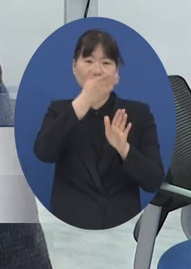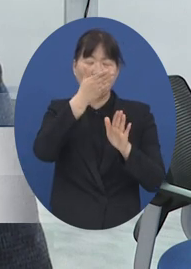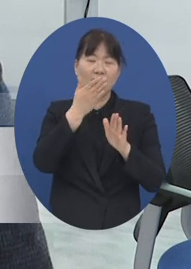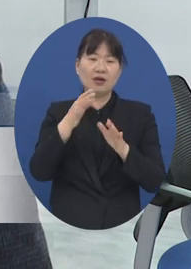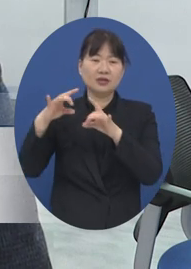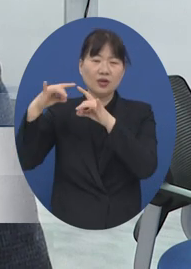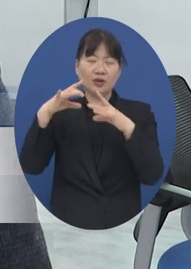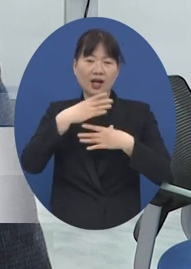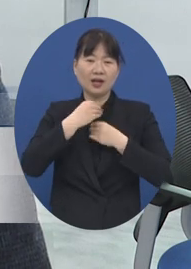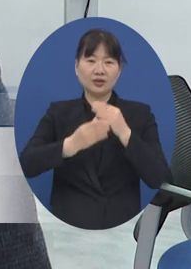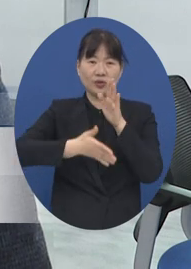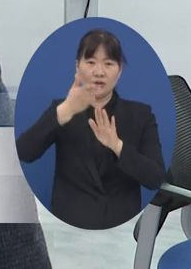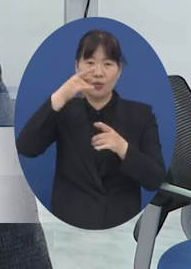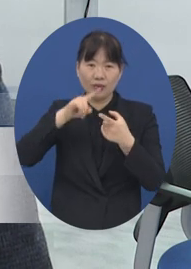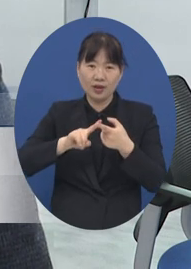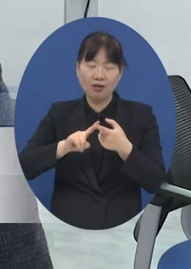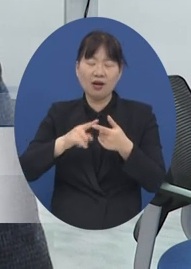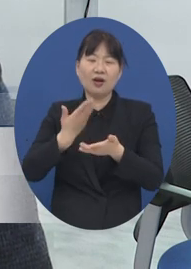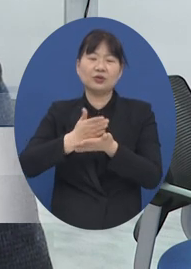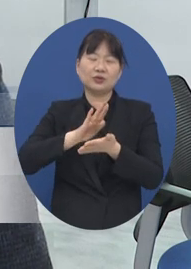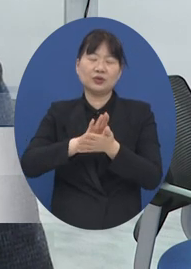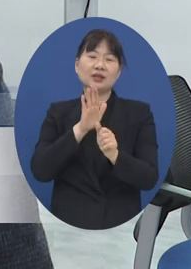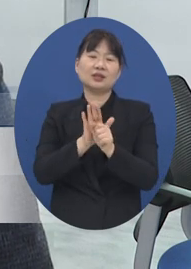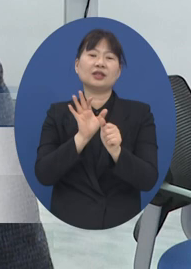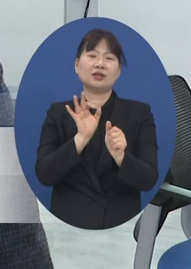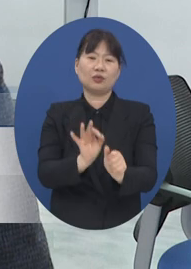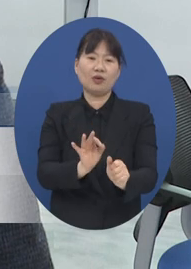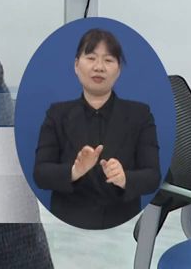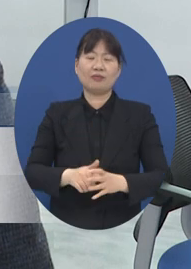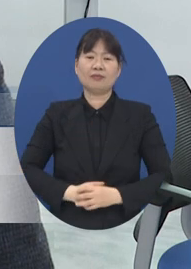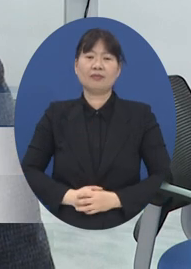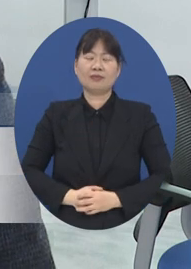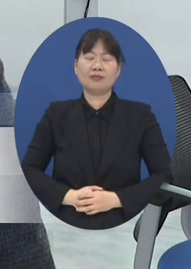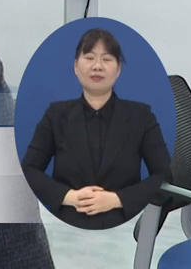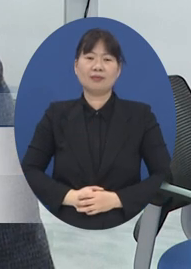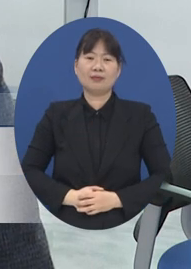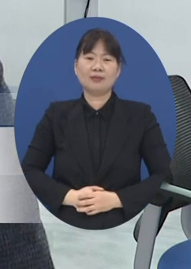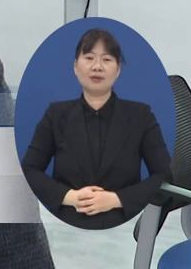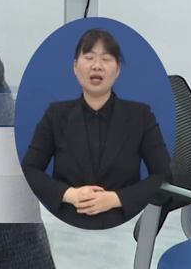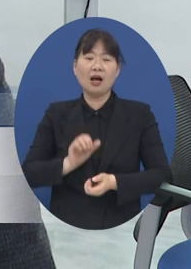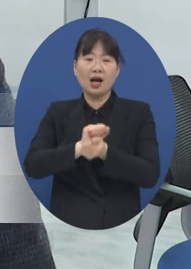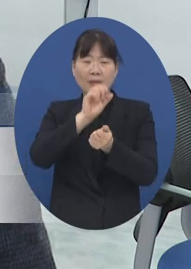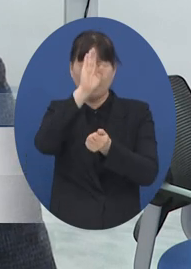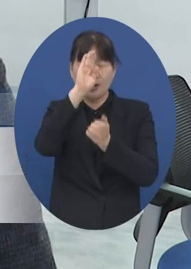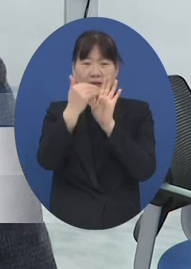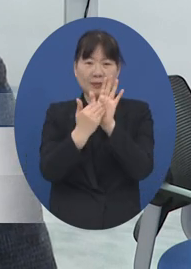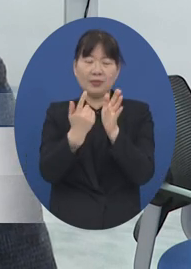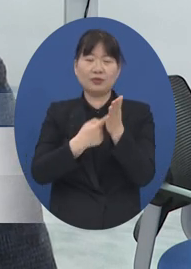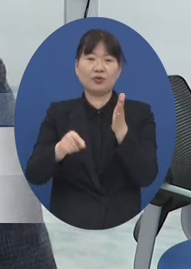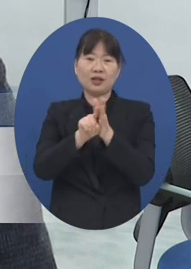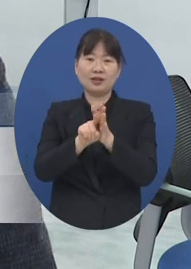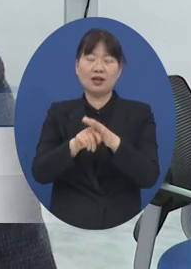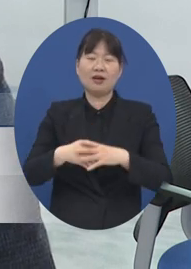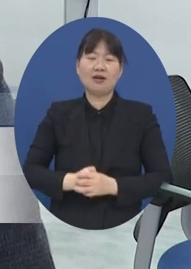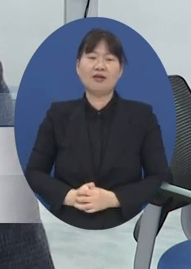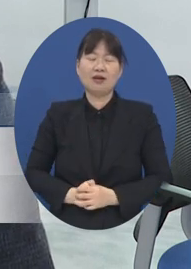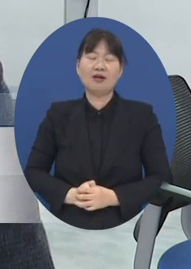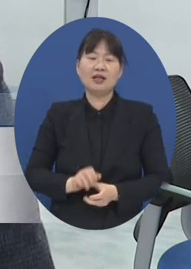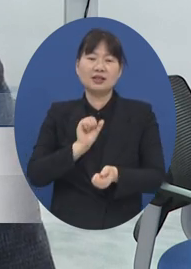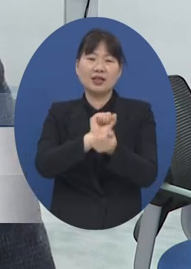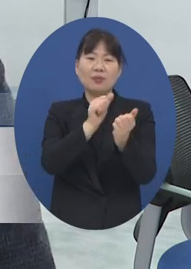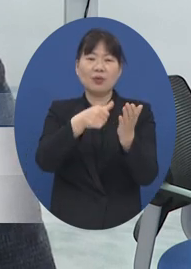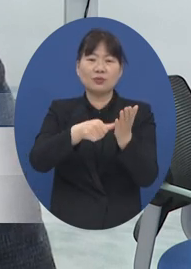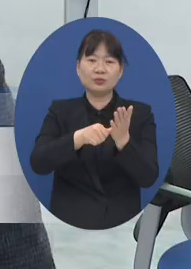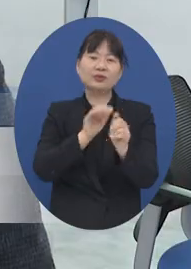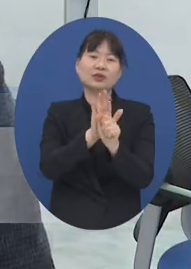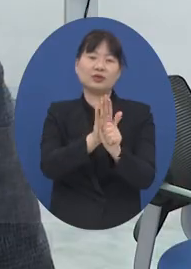시설이나 전기안전 씻어 일에 대한 수리 지원을 하고 있습니다 또한 방향 감염병 예방을 위해서 반역